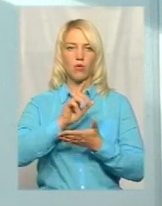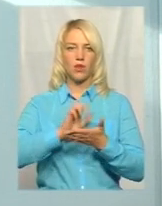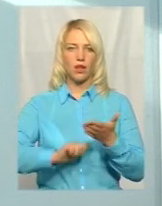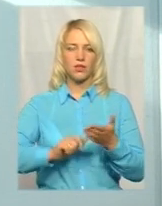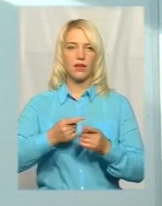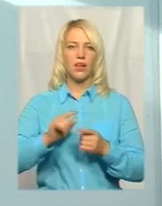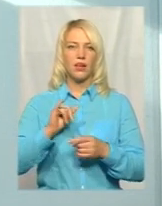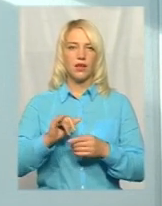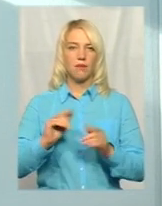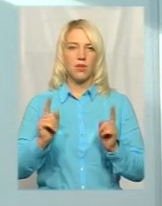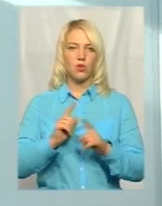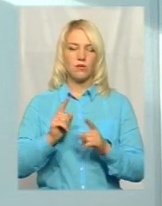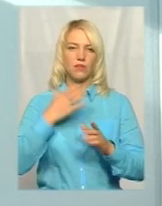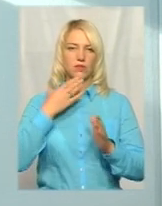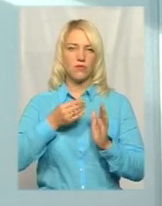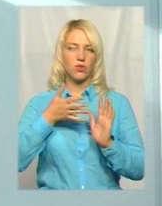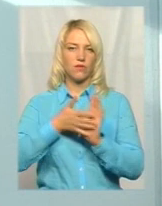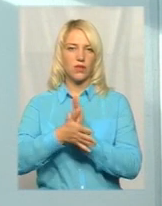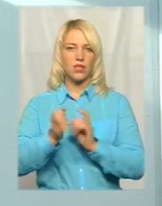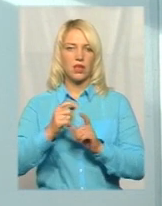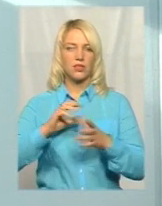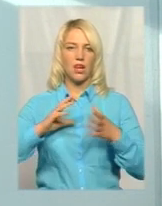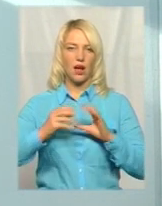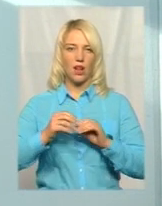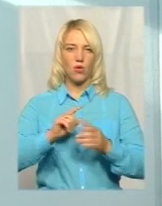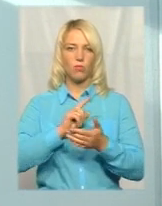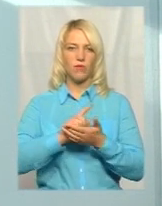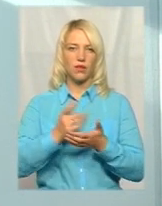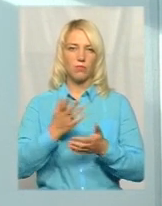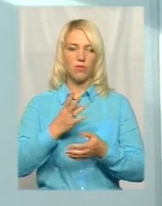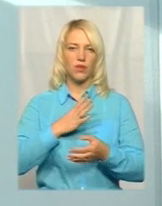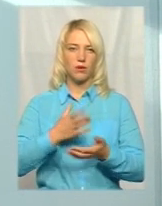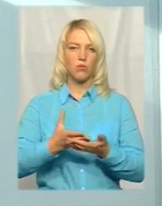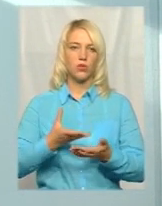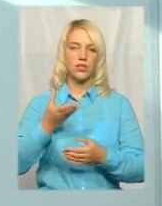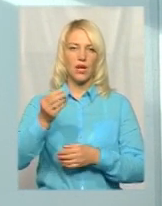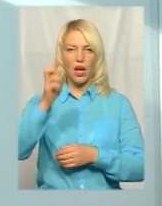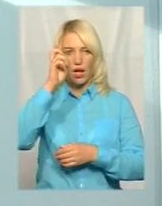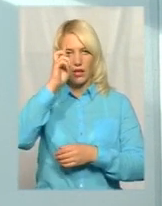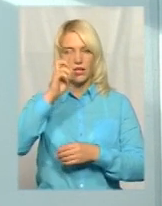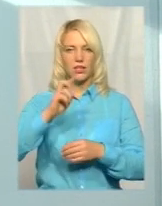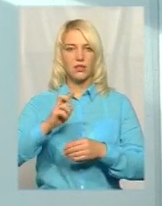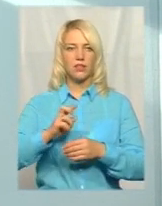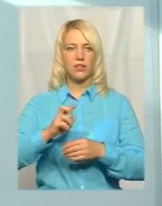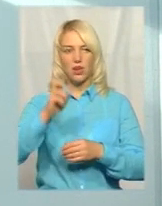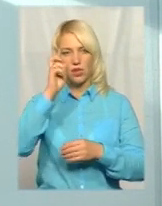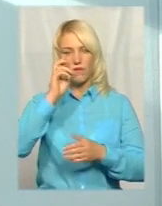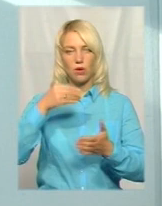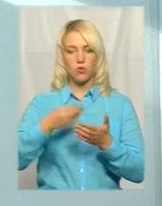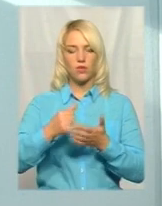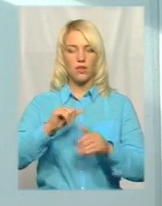свої витрати загальнообов'язкові, які мають надходити до державного бюджету. І оформив тих